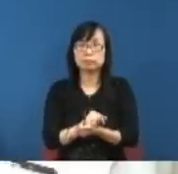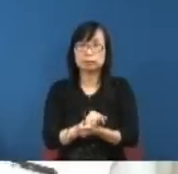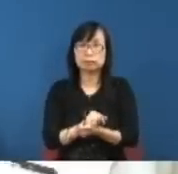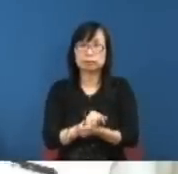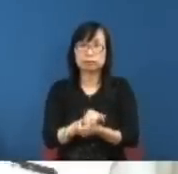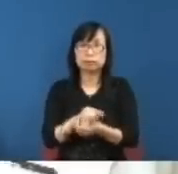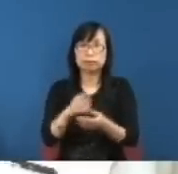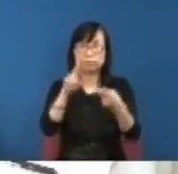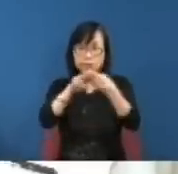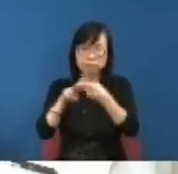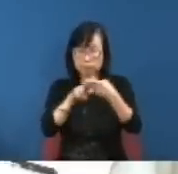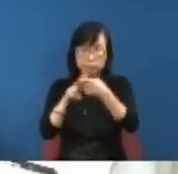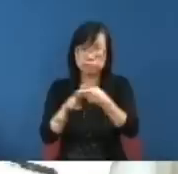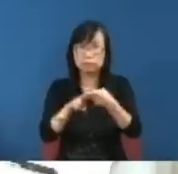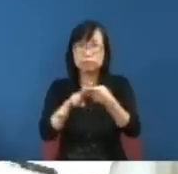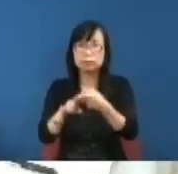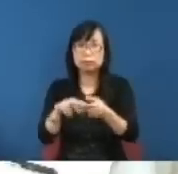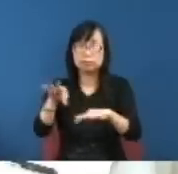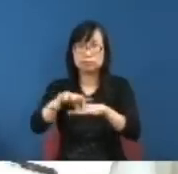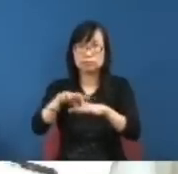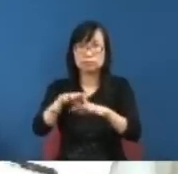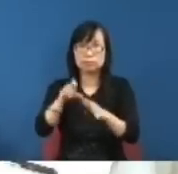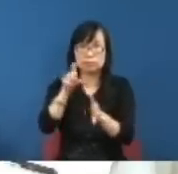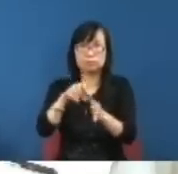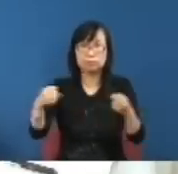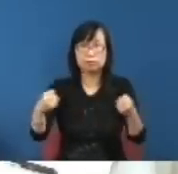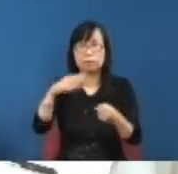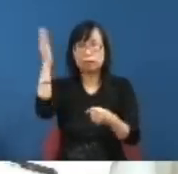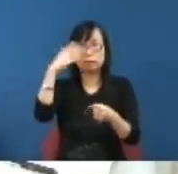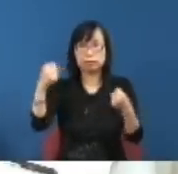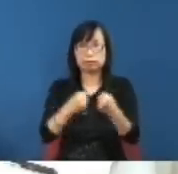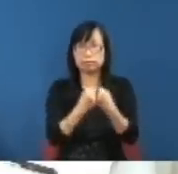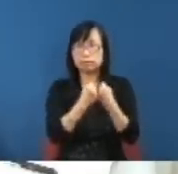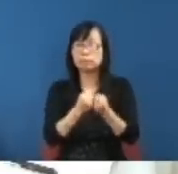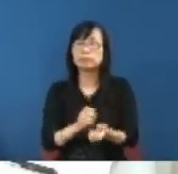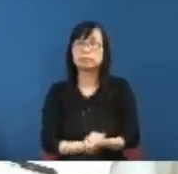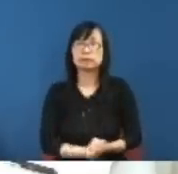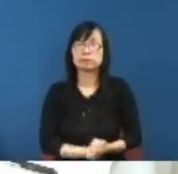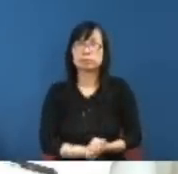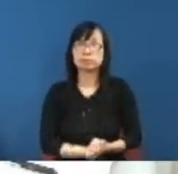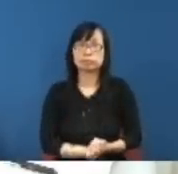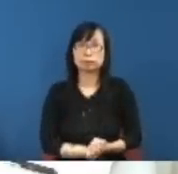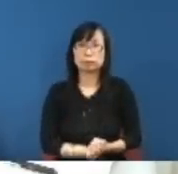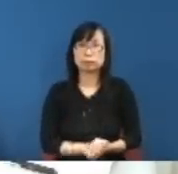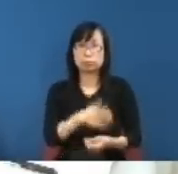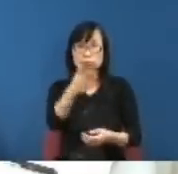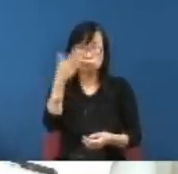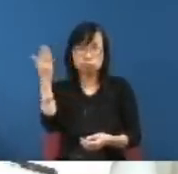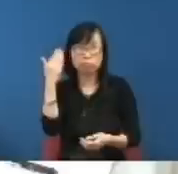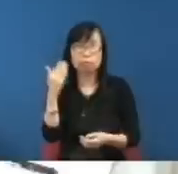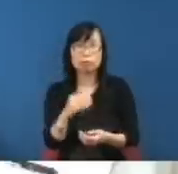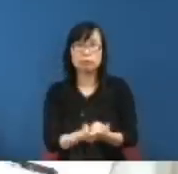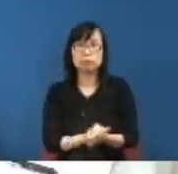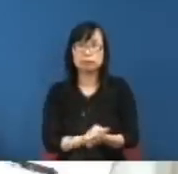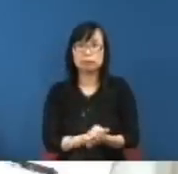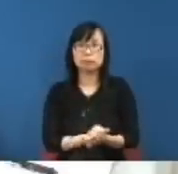亞洲金融風暴席捲全球，跟住再出現呢個最近呢次嘅金融海嘯。其實你睇到整個嘅問